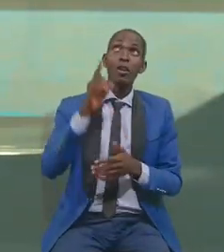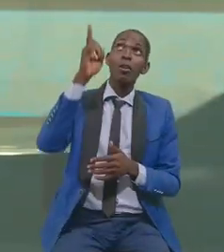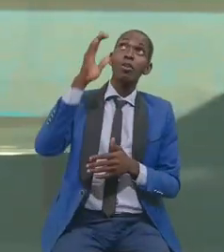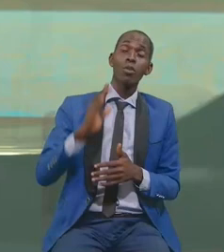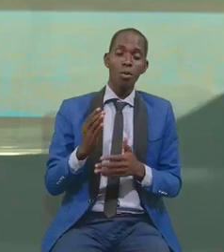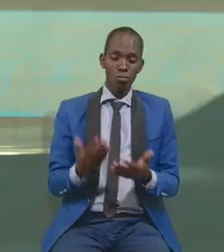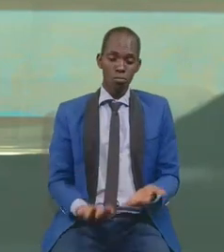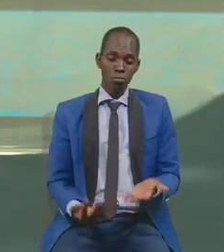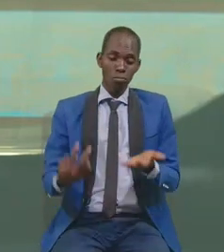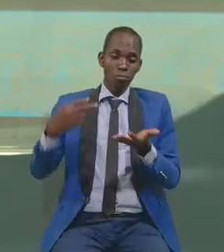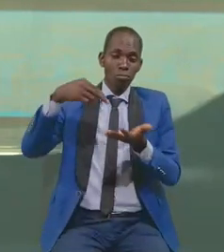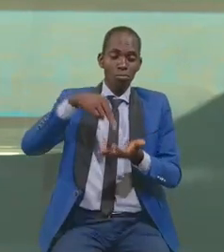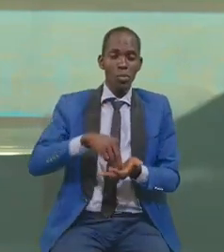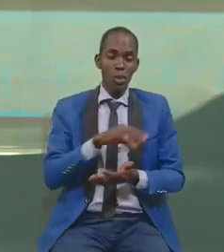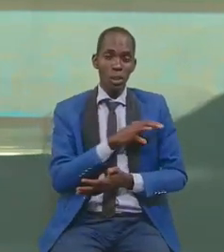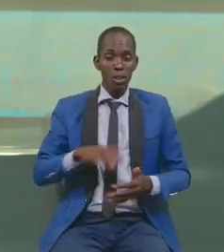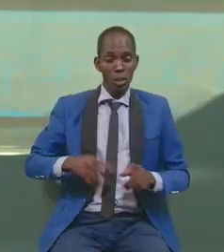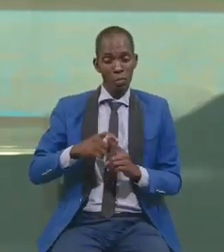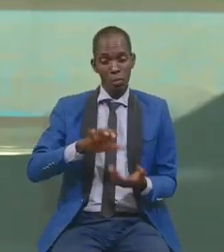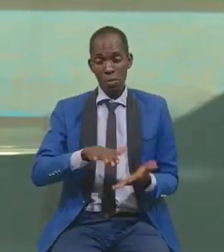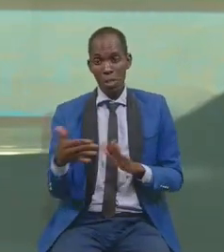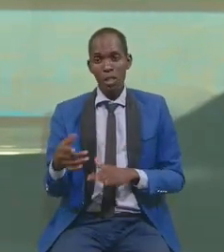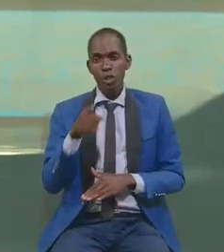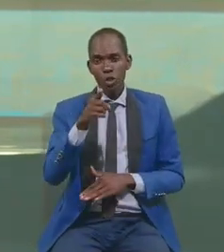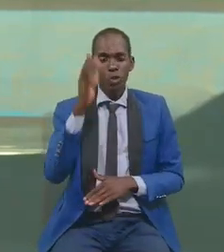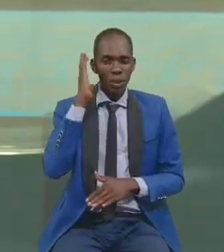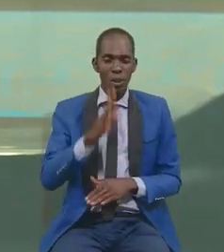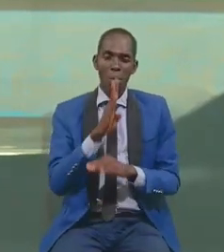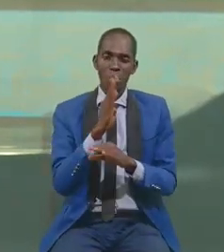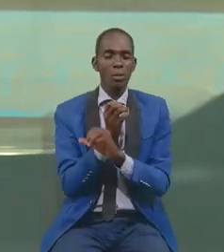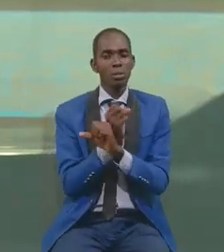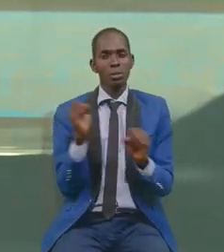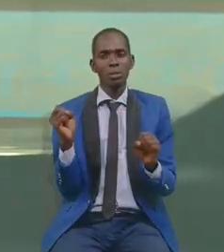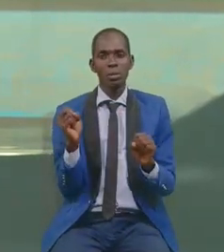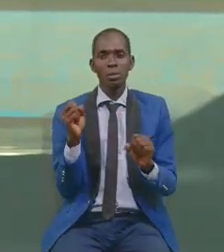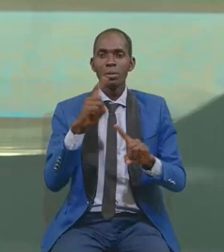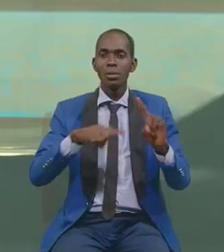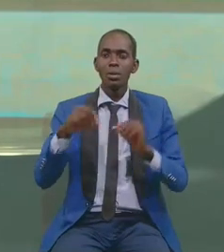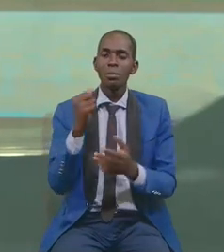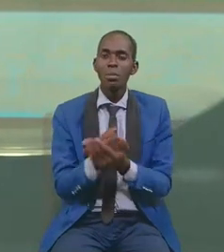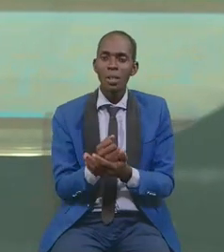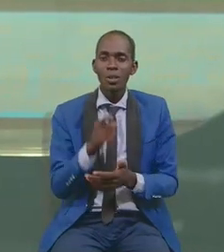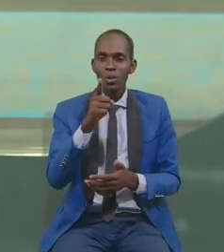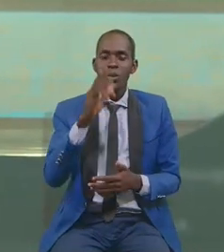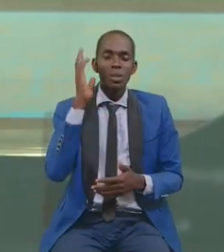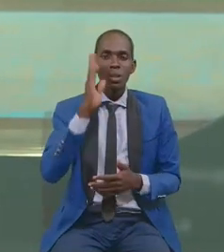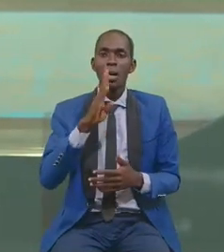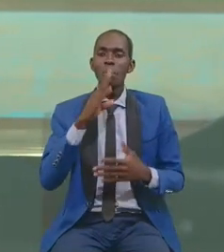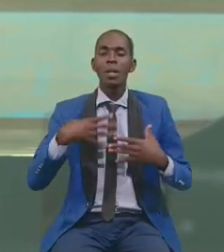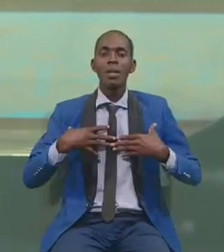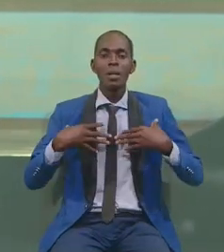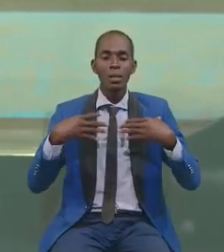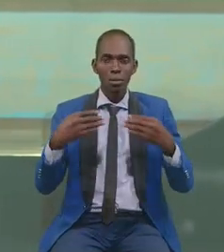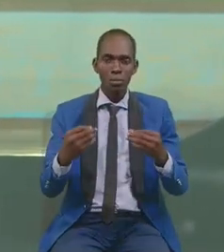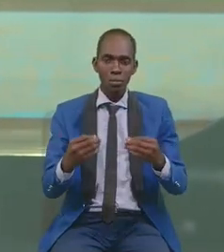des morts, tu seras sauvé. Tu seras guéri. Tu